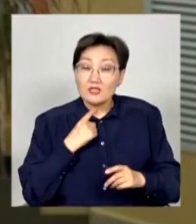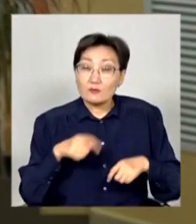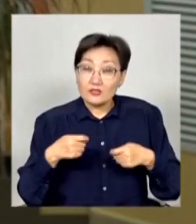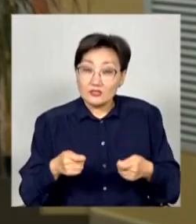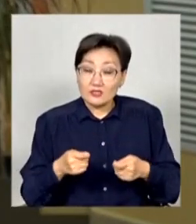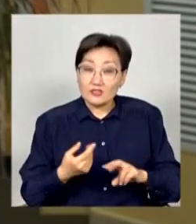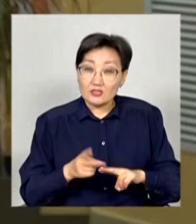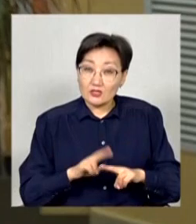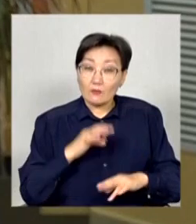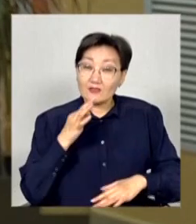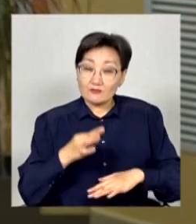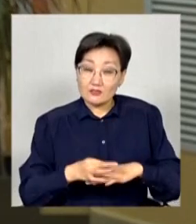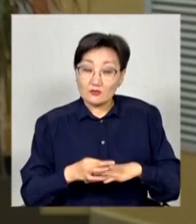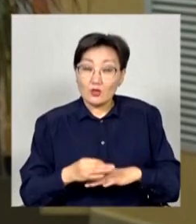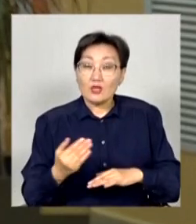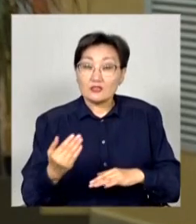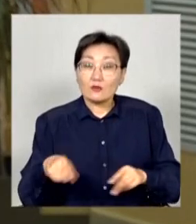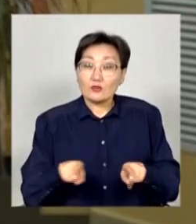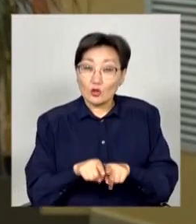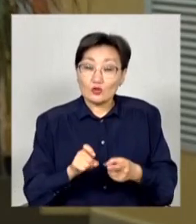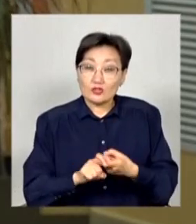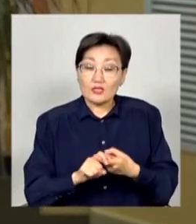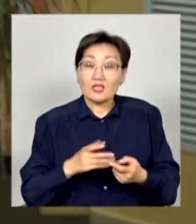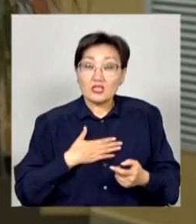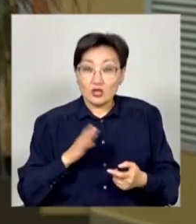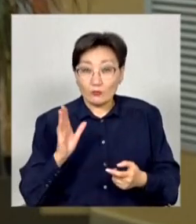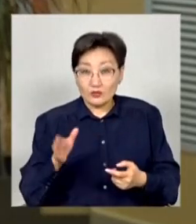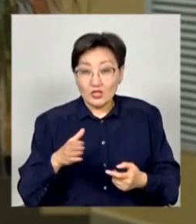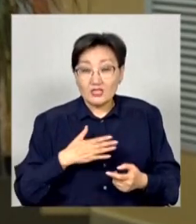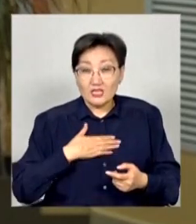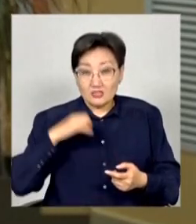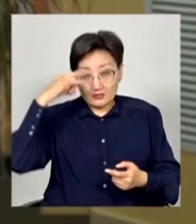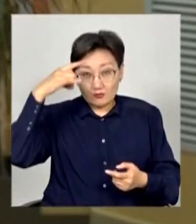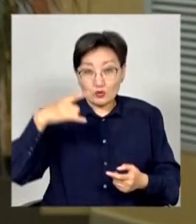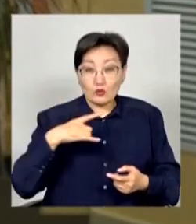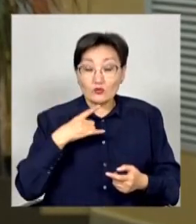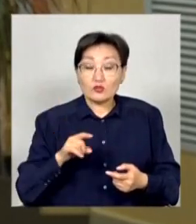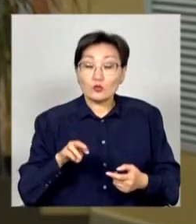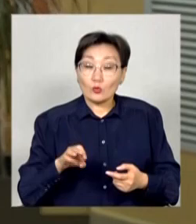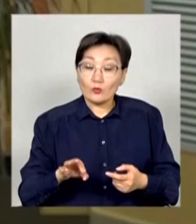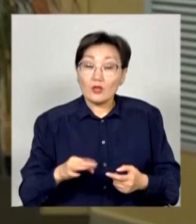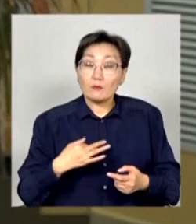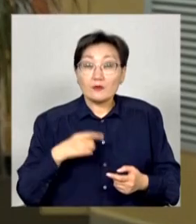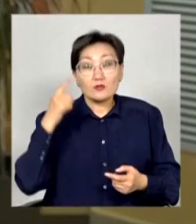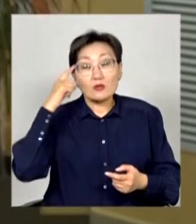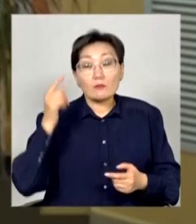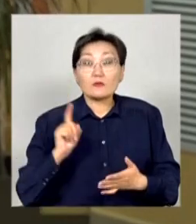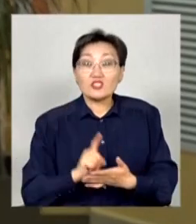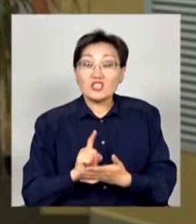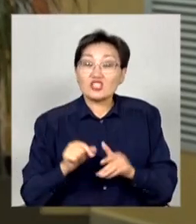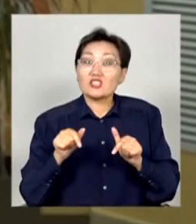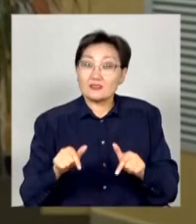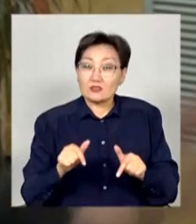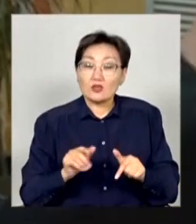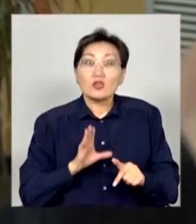и ты когда понимаешь, что от тебя тоже зависит наше будущее, будущее нашей страны, то, мне кажется, мы должны быть здесь